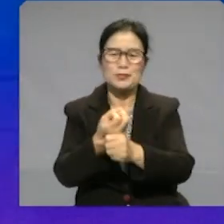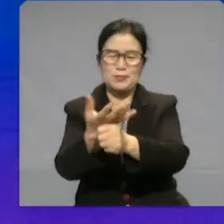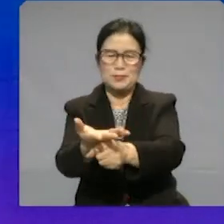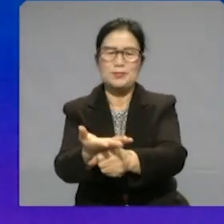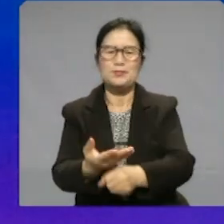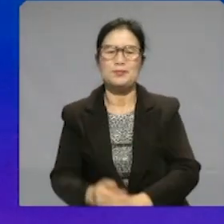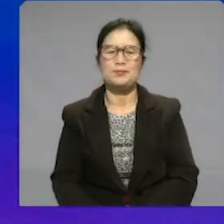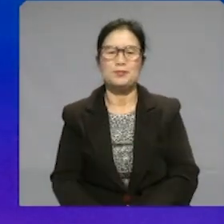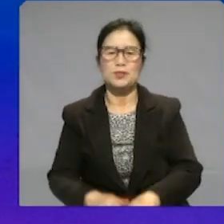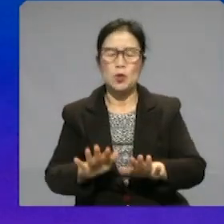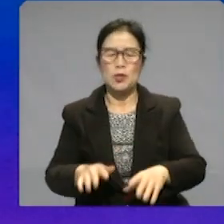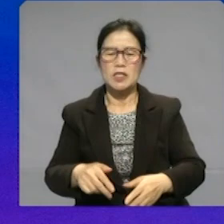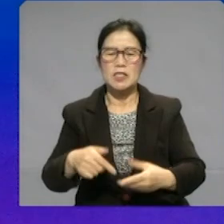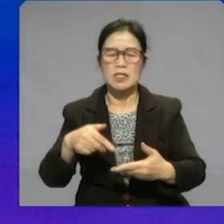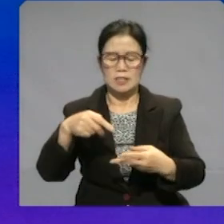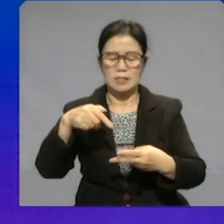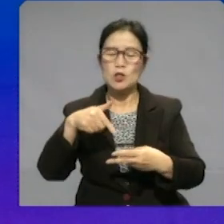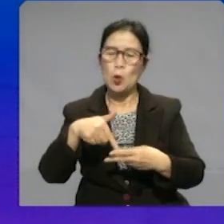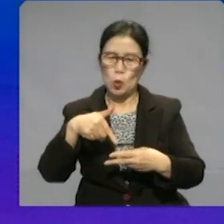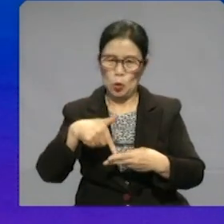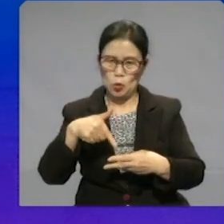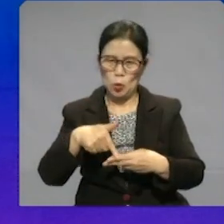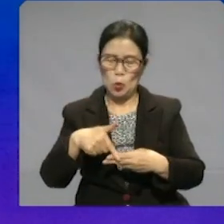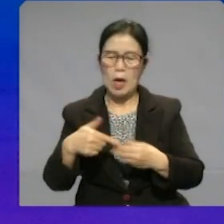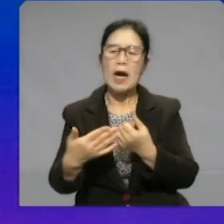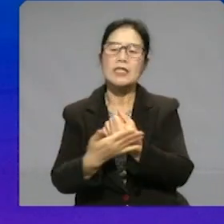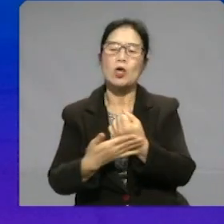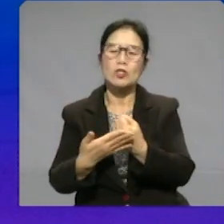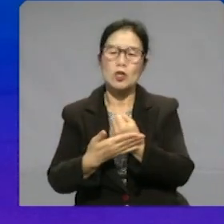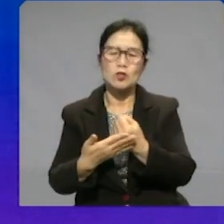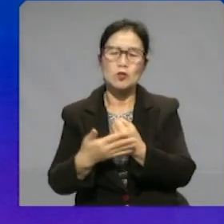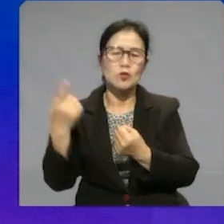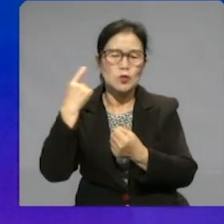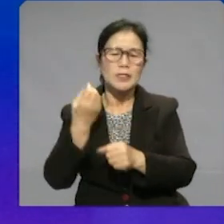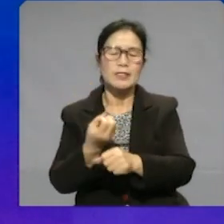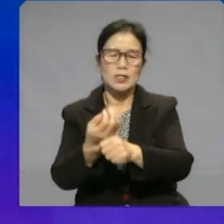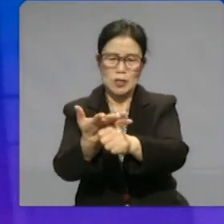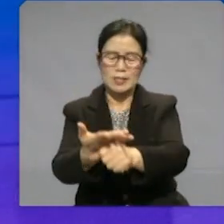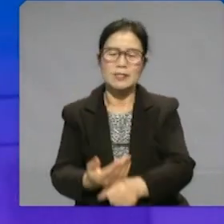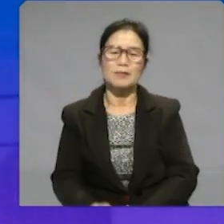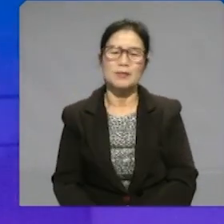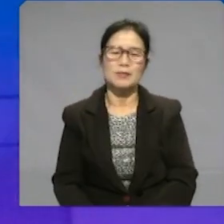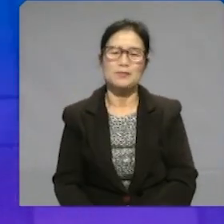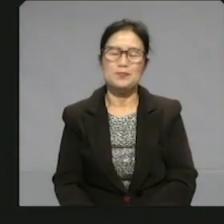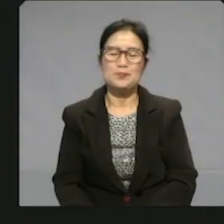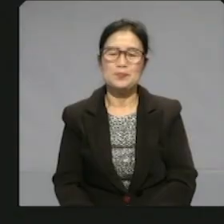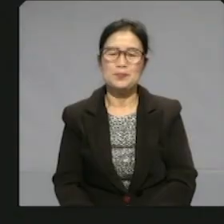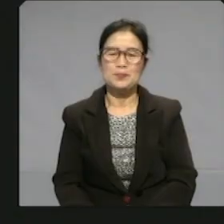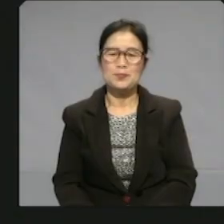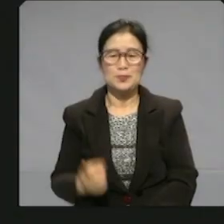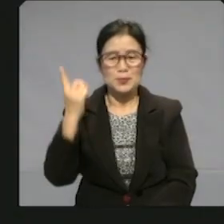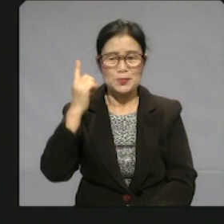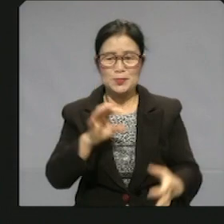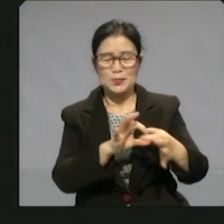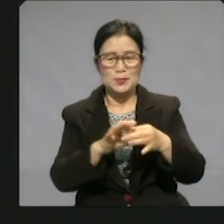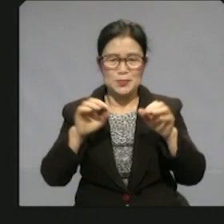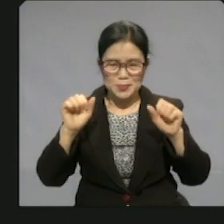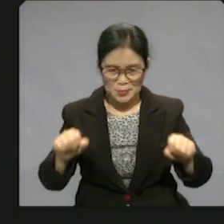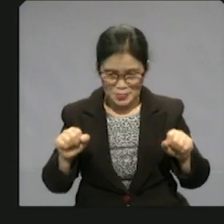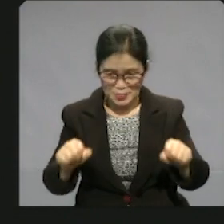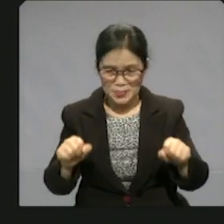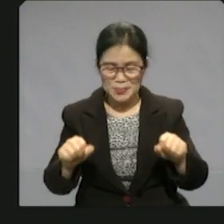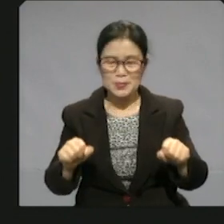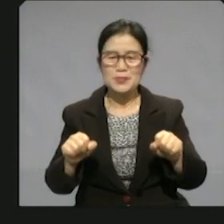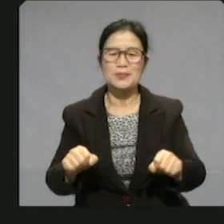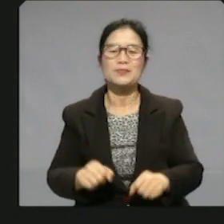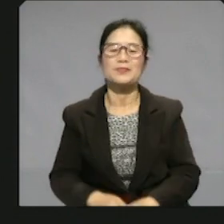있죠. 오늘은 교동도와 덕적도 소식 알아보겠습니다. 통신원 만나보겠습니다. 안녕하십니까? 안녕하세요.